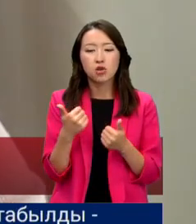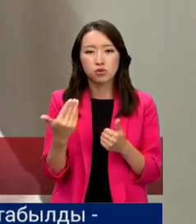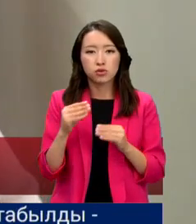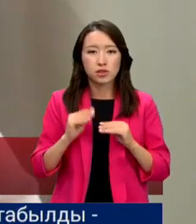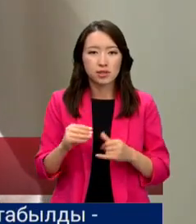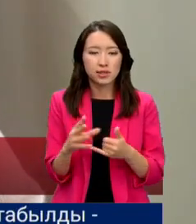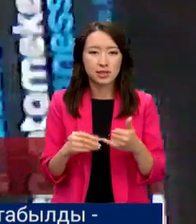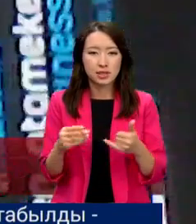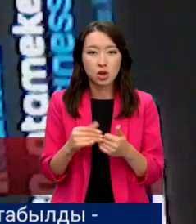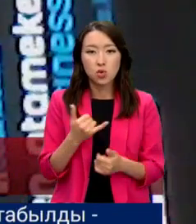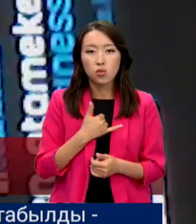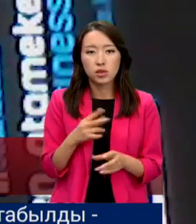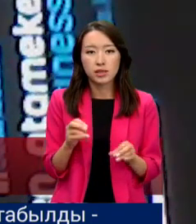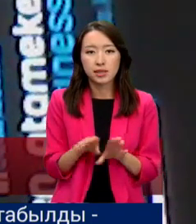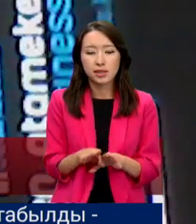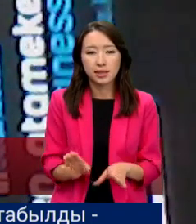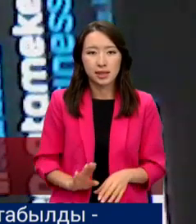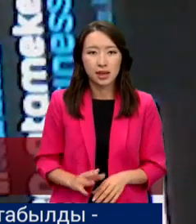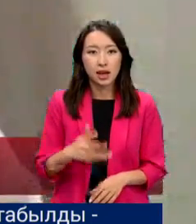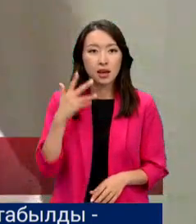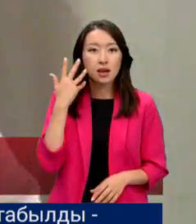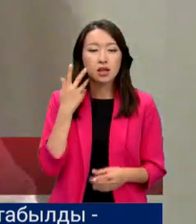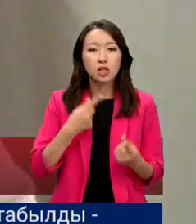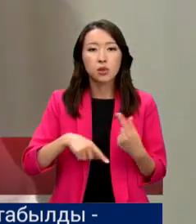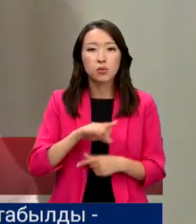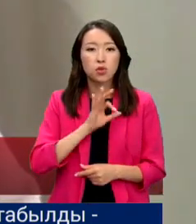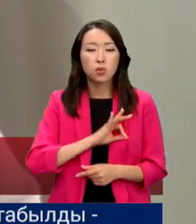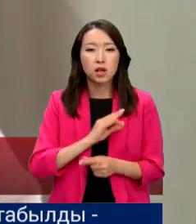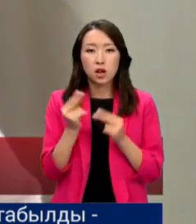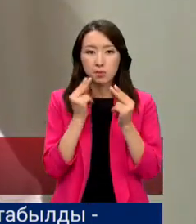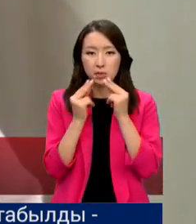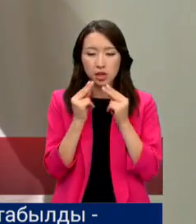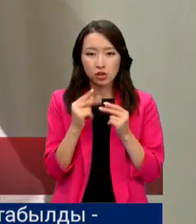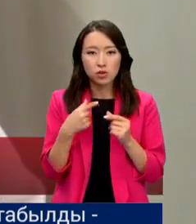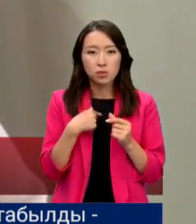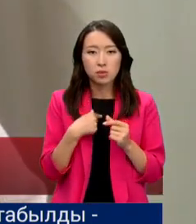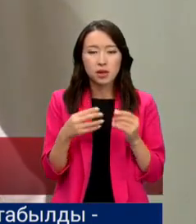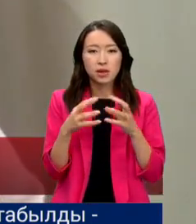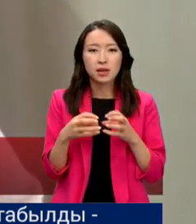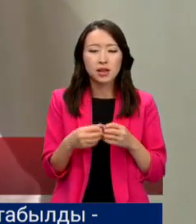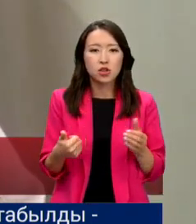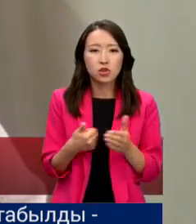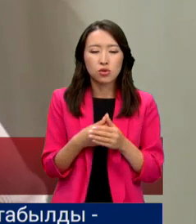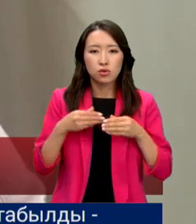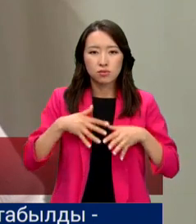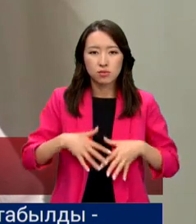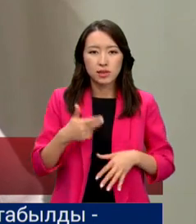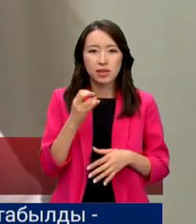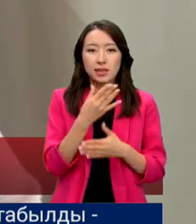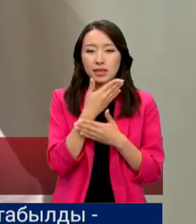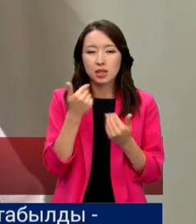нас, к сожалению, не так. Когда мы употребляем пищу, мы не расщепляем ее до генов, мы ее расщепляем